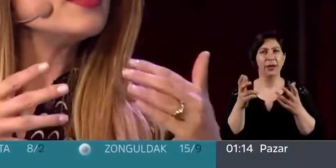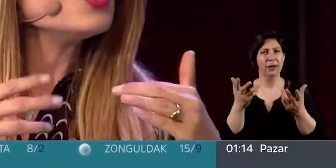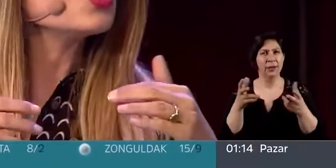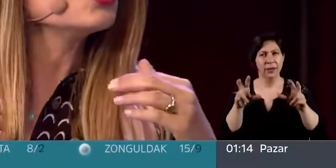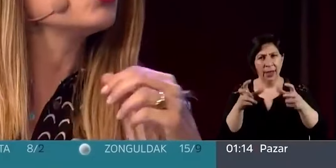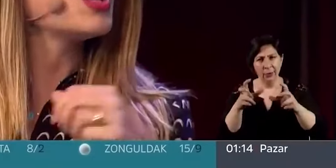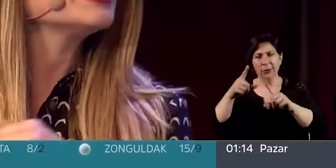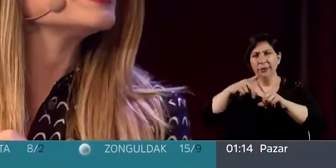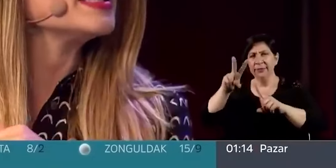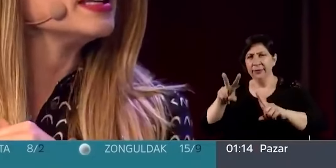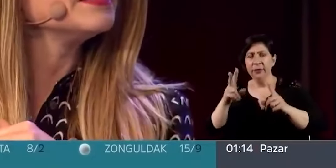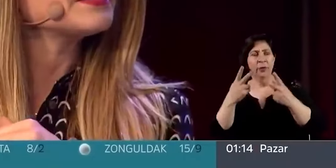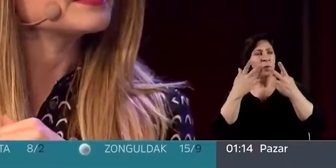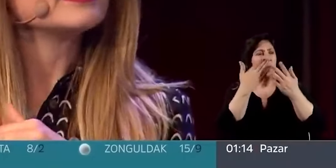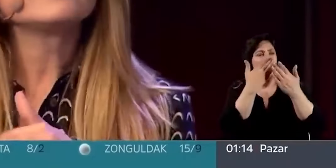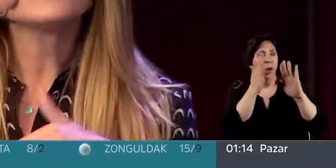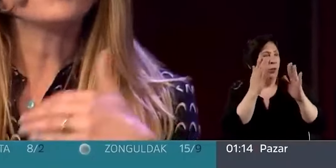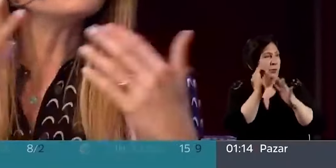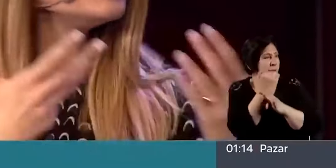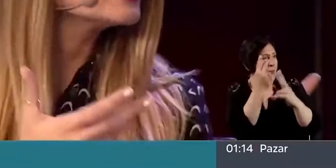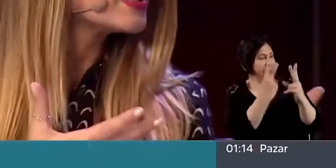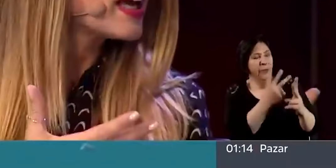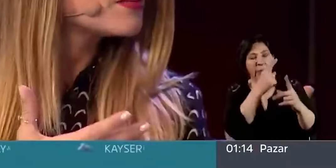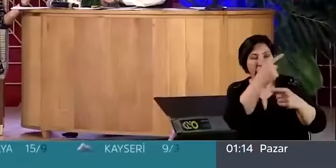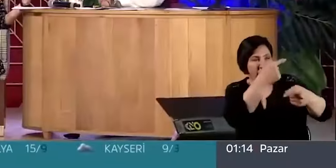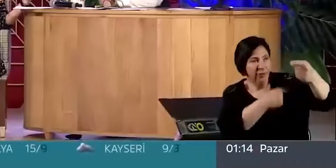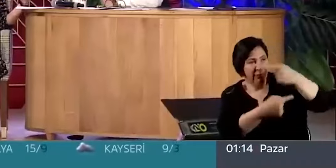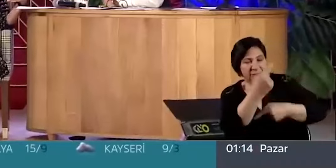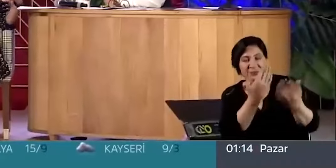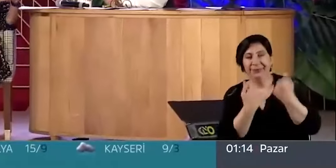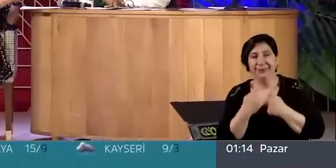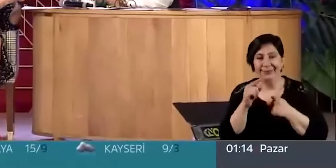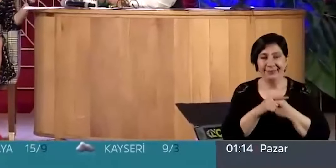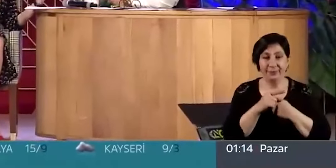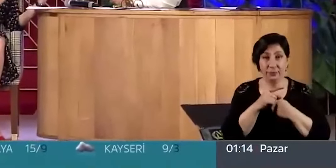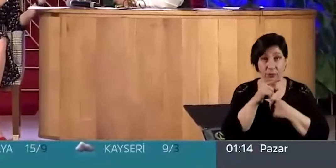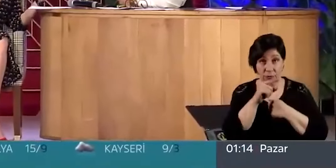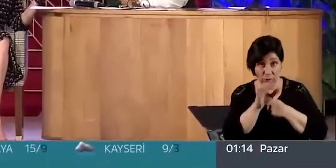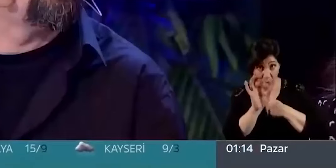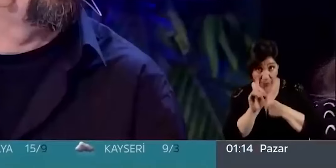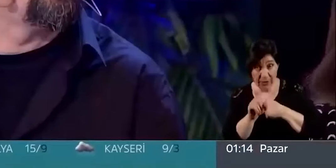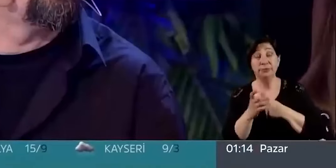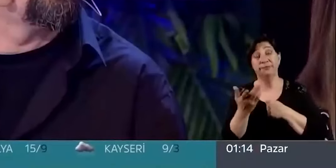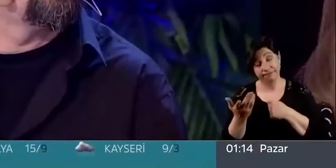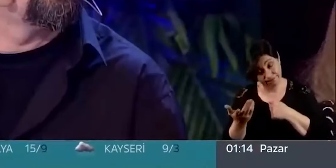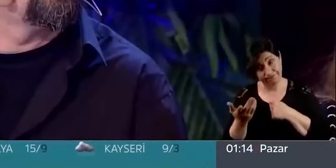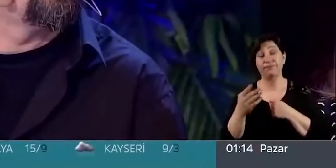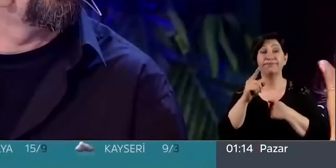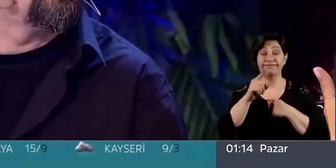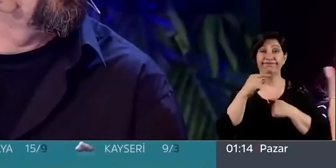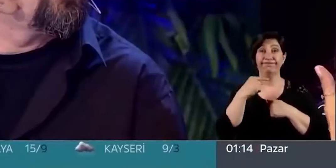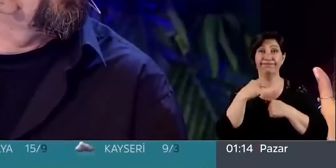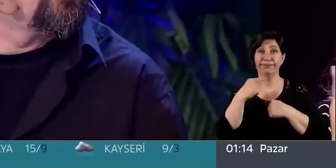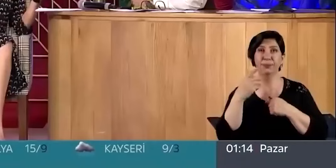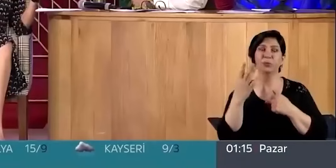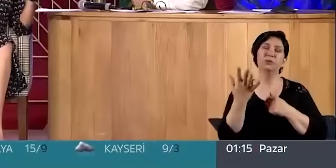ve televizyon onun doğal yeteneği. Evet. O familyadan gelmiş. Çünkü, familyası mı var? Evet, bunların? Hepimizin geldiği, yani